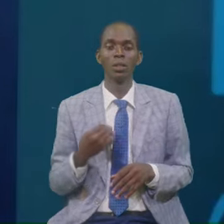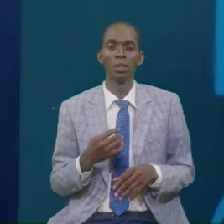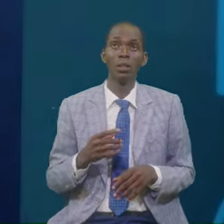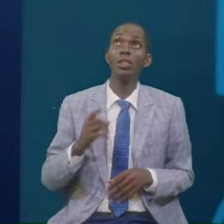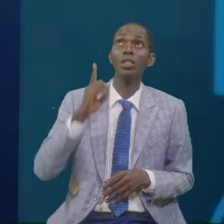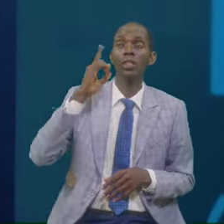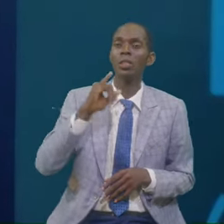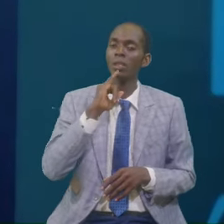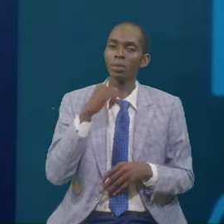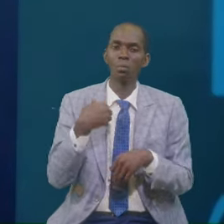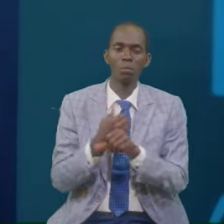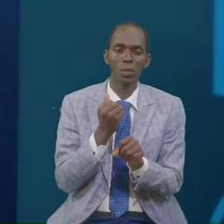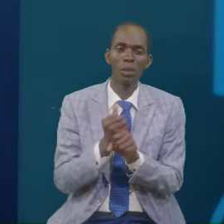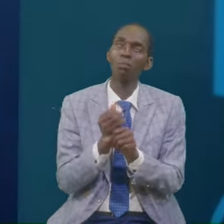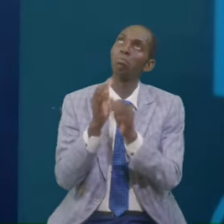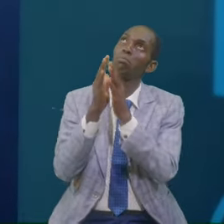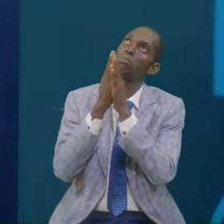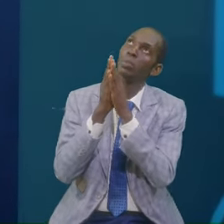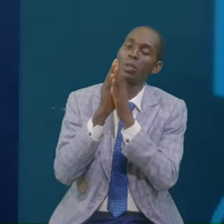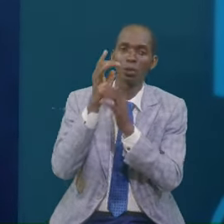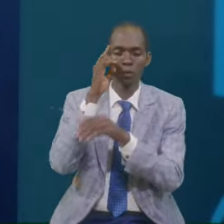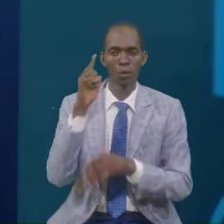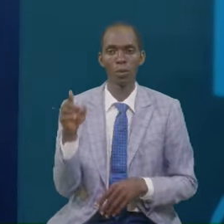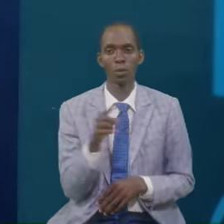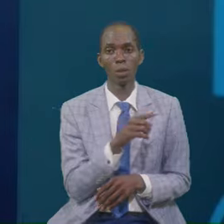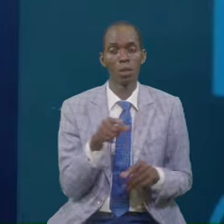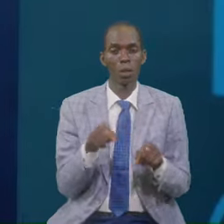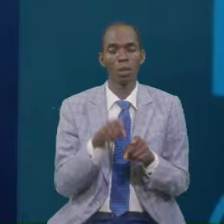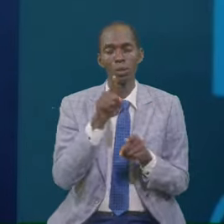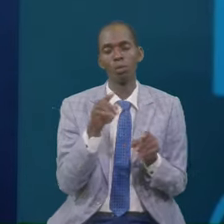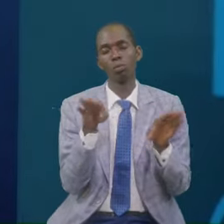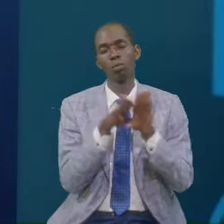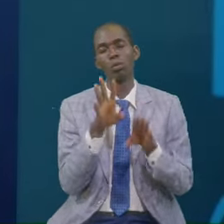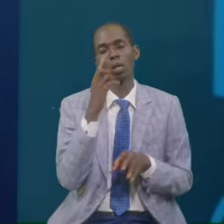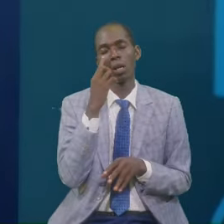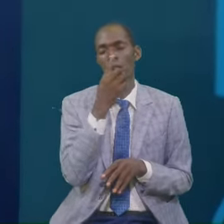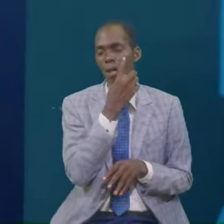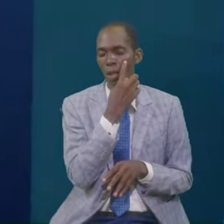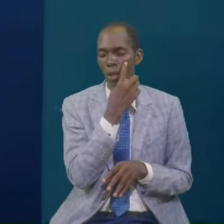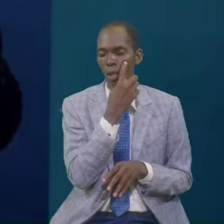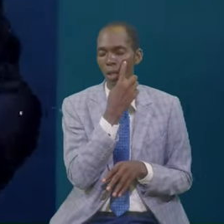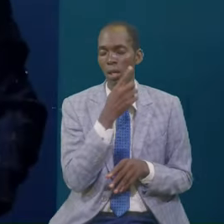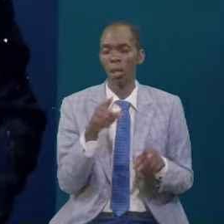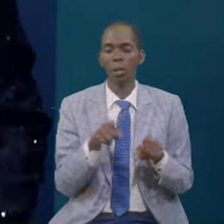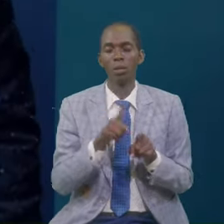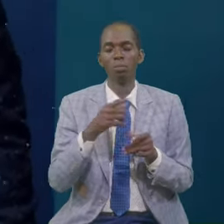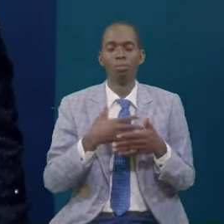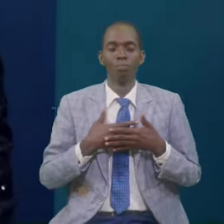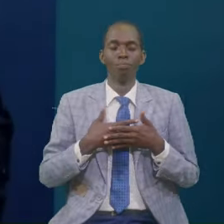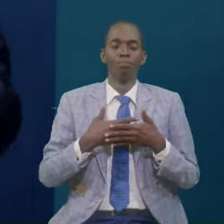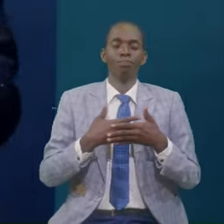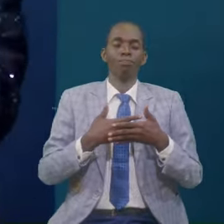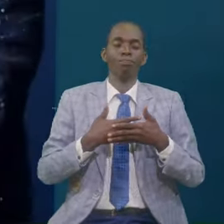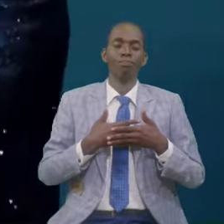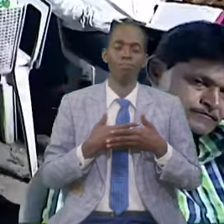meeku athyavashyakanga chestunnadu. As you close your eyes, మీరు కళ్ళు మూసుకున్నప్పుడు, as you breathe the last breath of life,